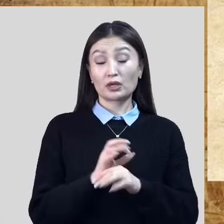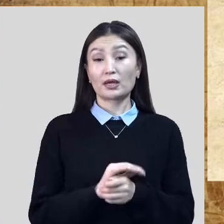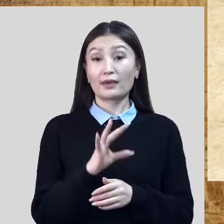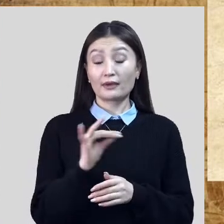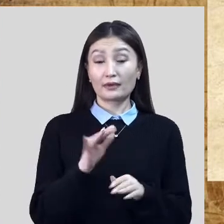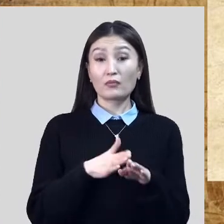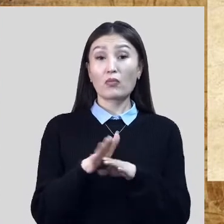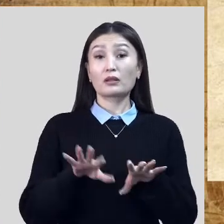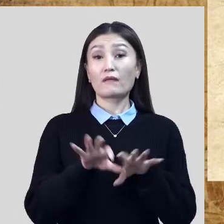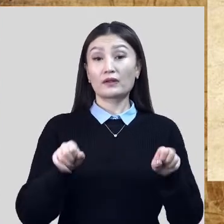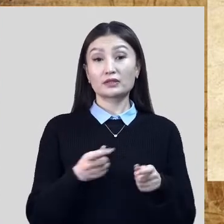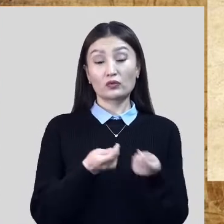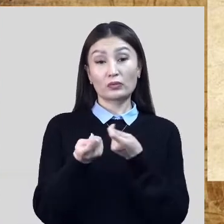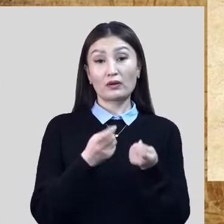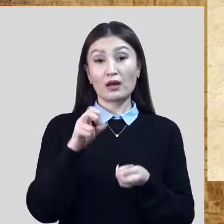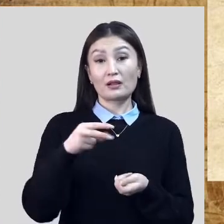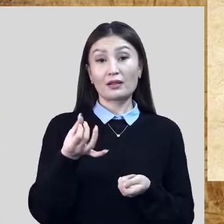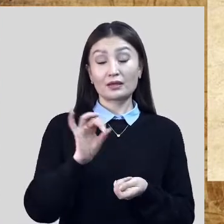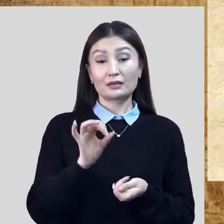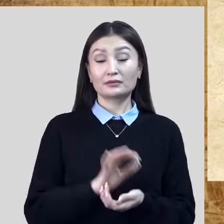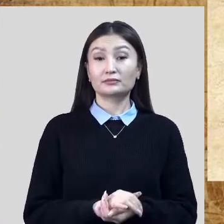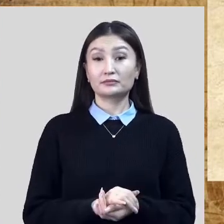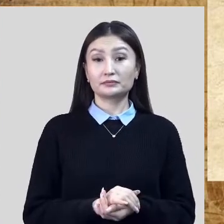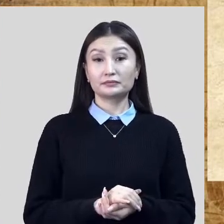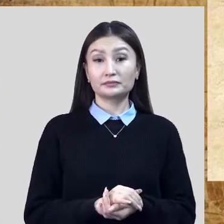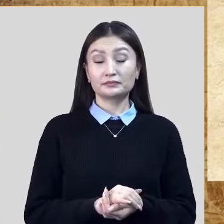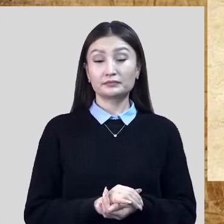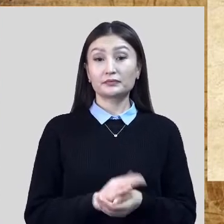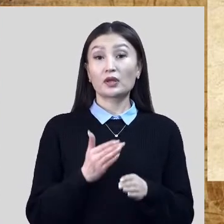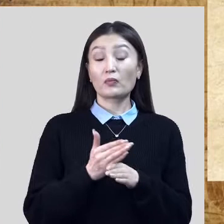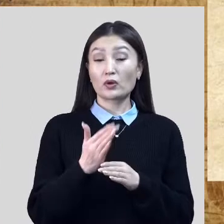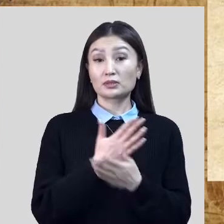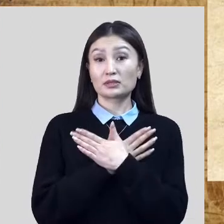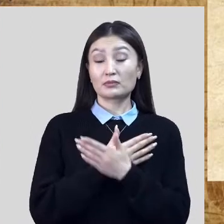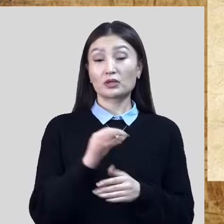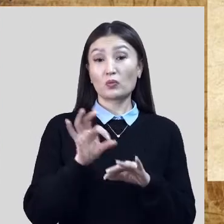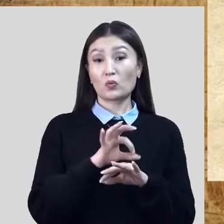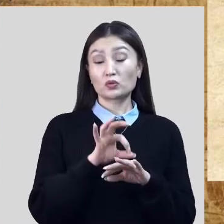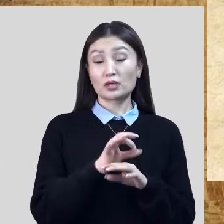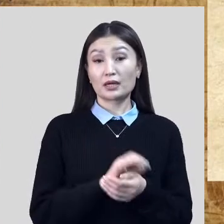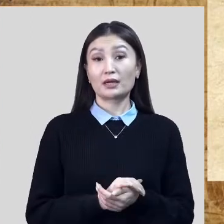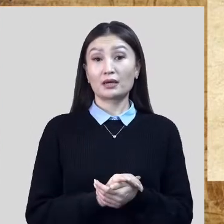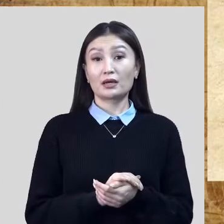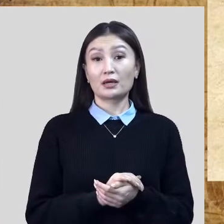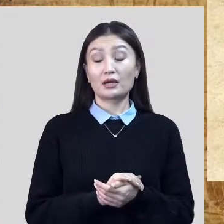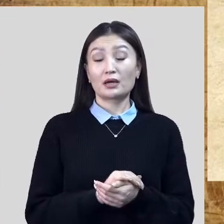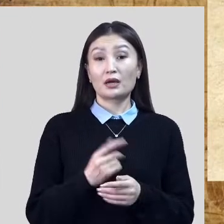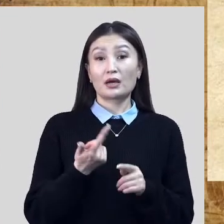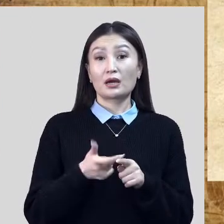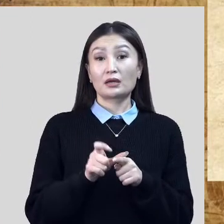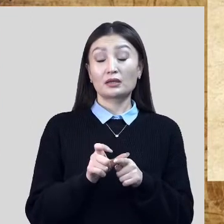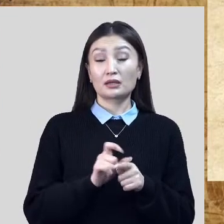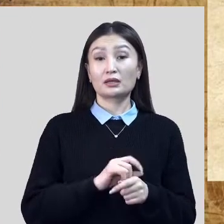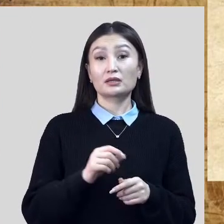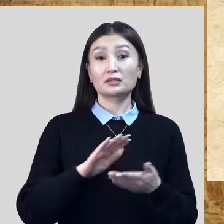и полновластно управлять алайскими кыргызами. После смерти мужа, павшего жертвой